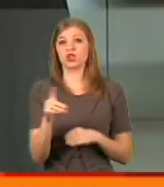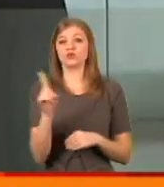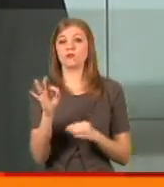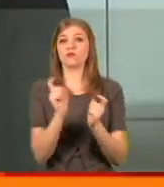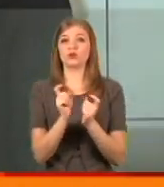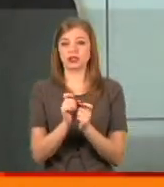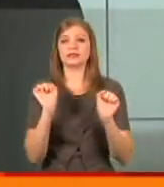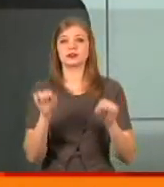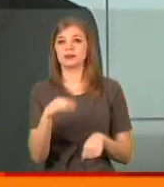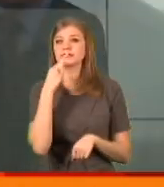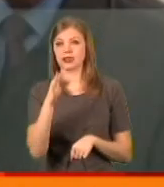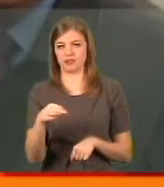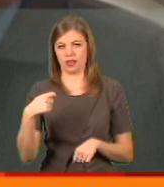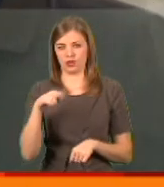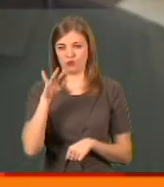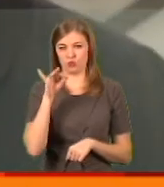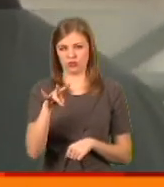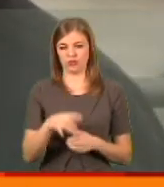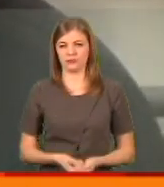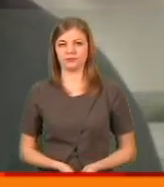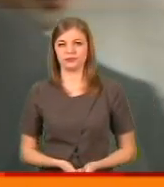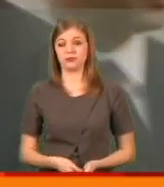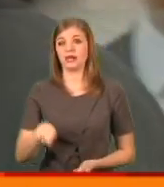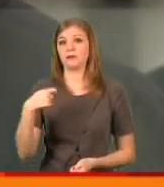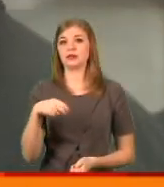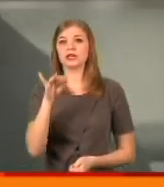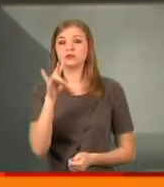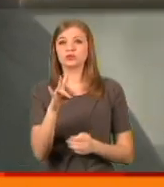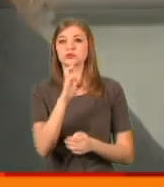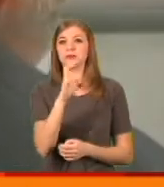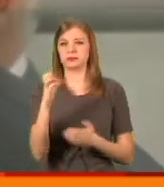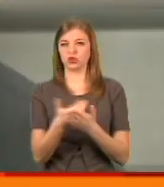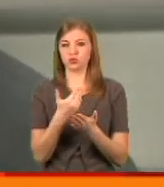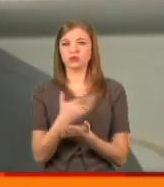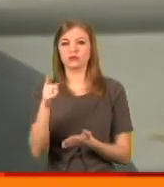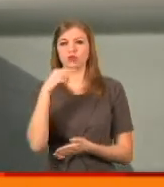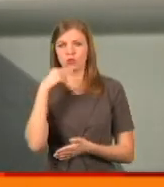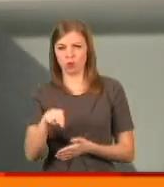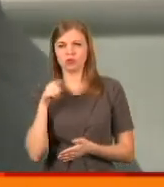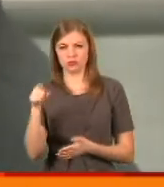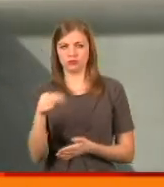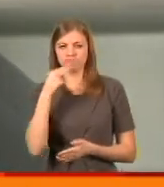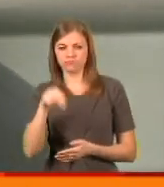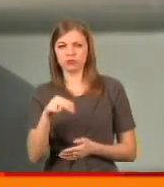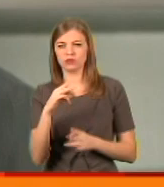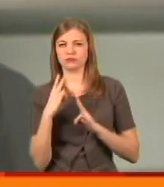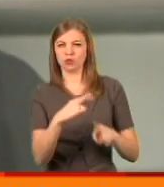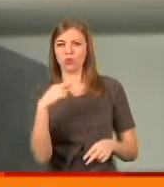скандал спромігся сказати Путін. Президенте Путін, BBC News. Чи Росія стоїть за отруєнням